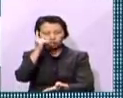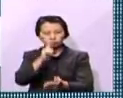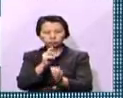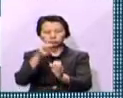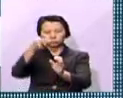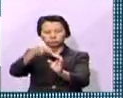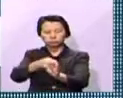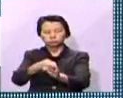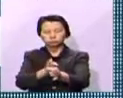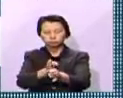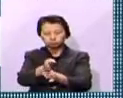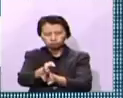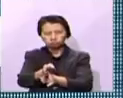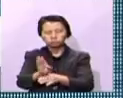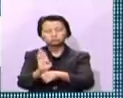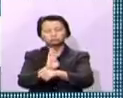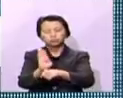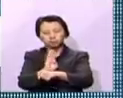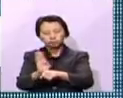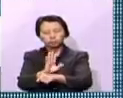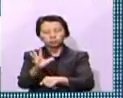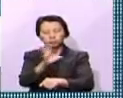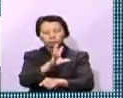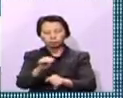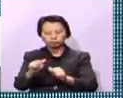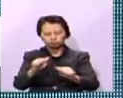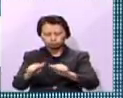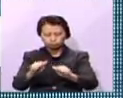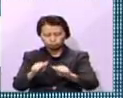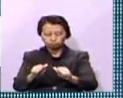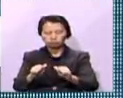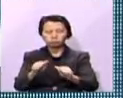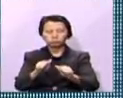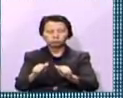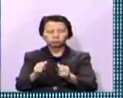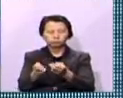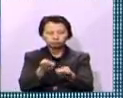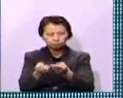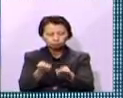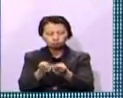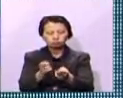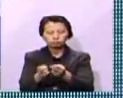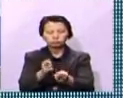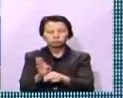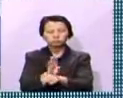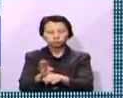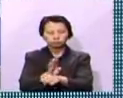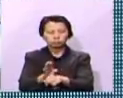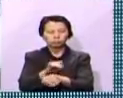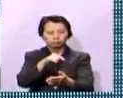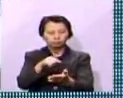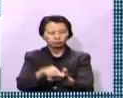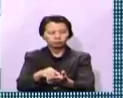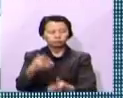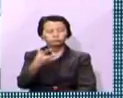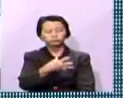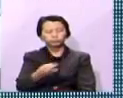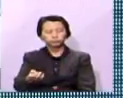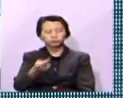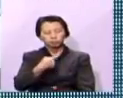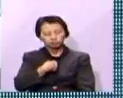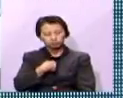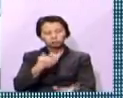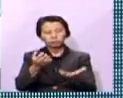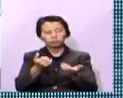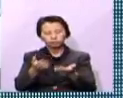menceburi bidang perniagaan dan mempergiatkan aktiviti keusahawanan mereka. Selain daripada itu, saya juga